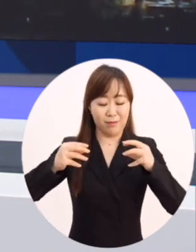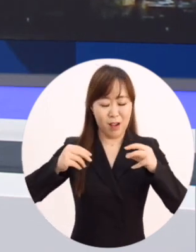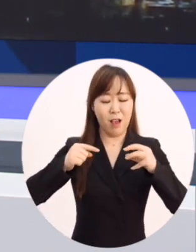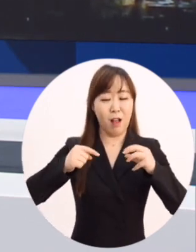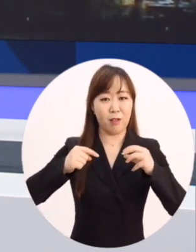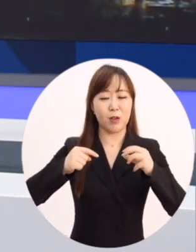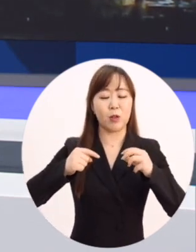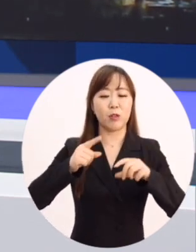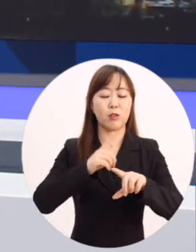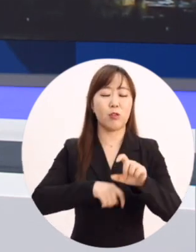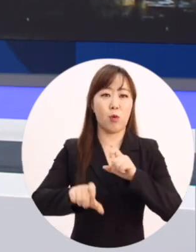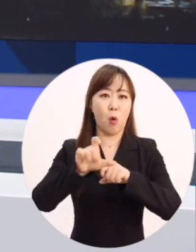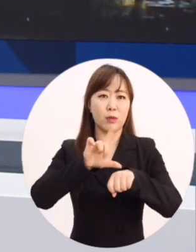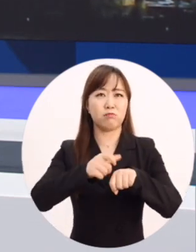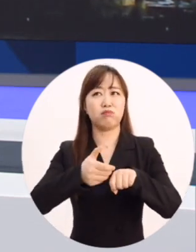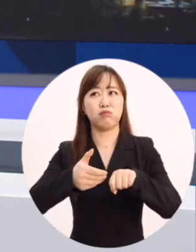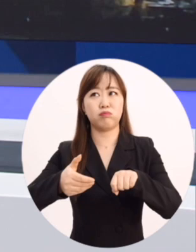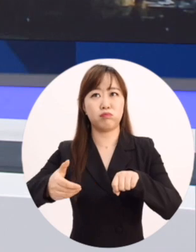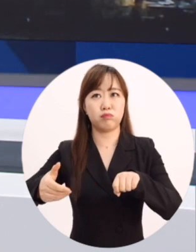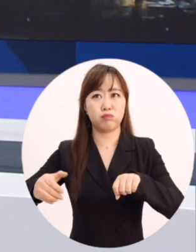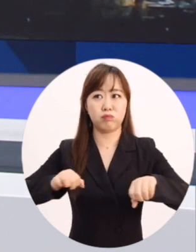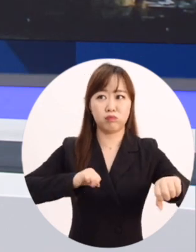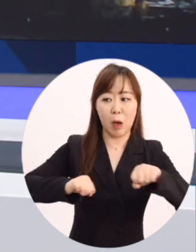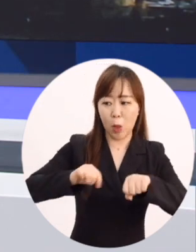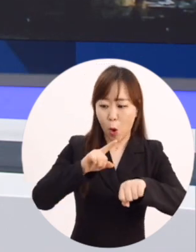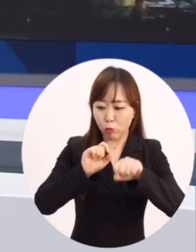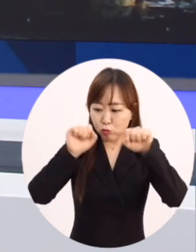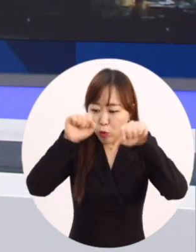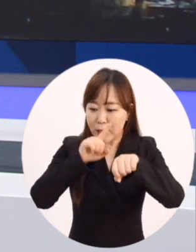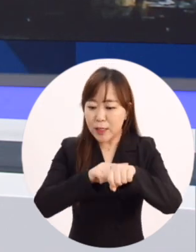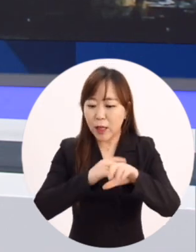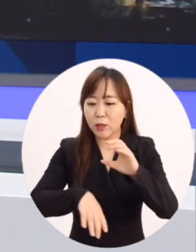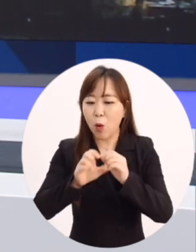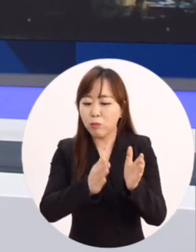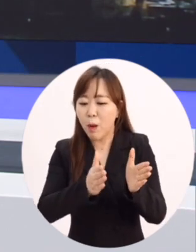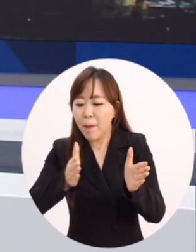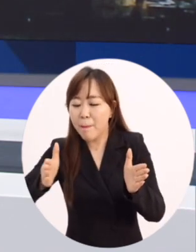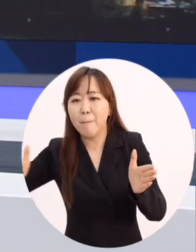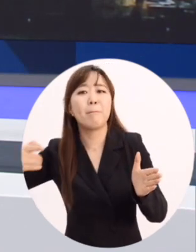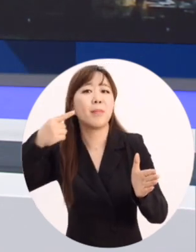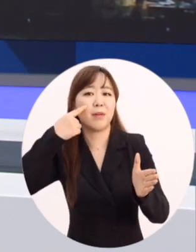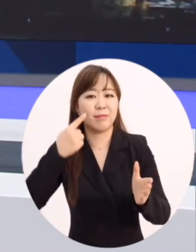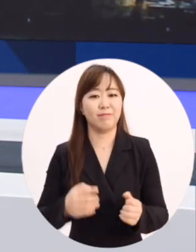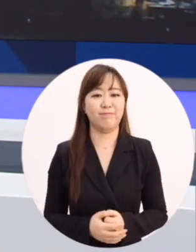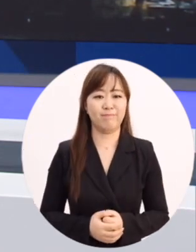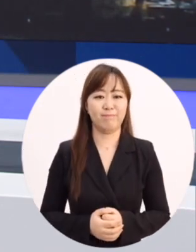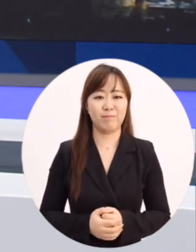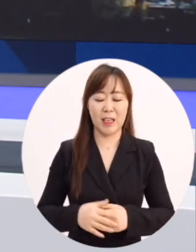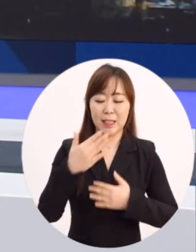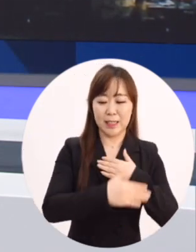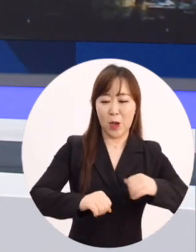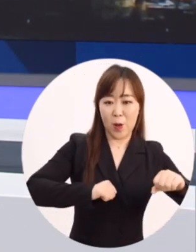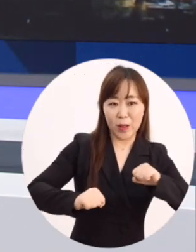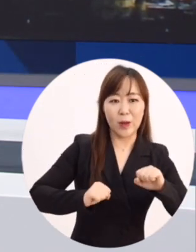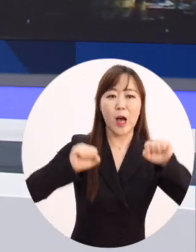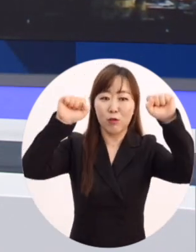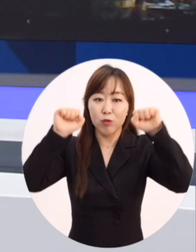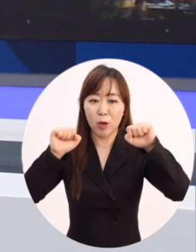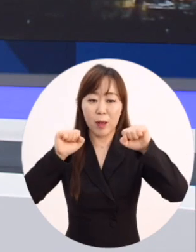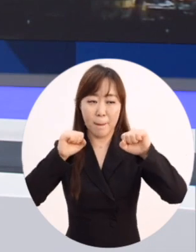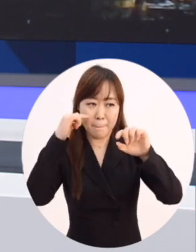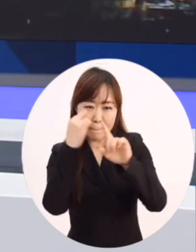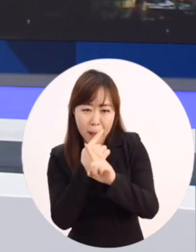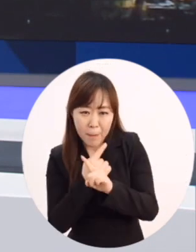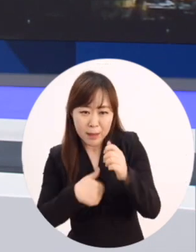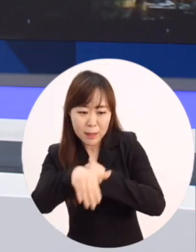시작해 점차 활동 수준과 운동 시간을 늘려보세요. 신체 활동과 운동은 매일의